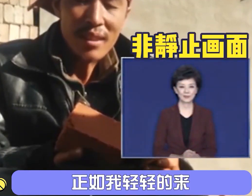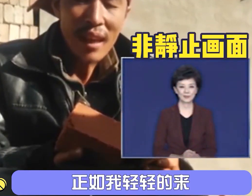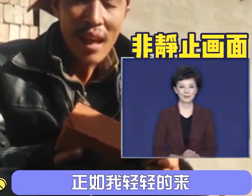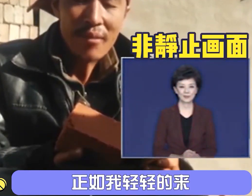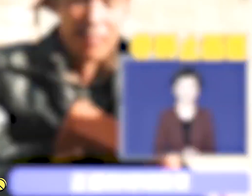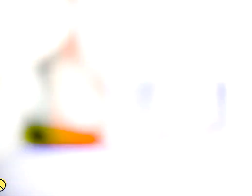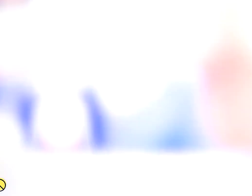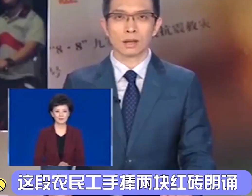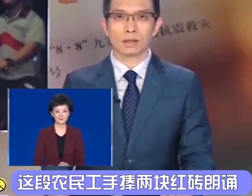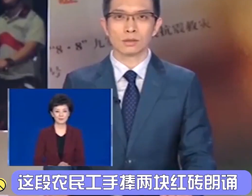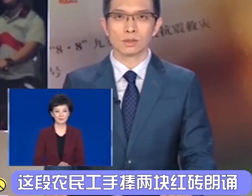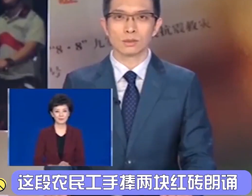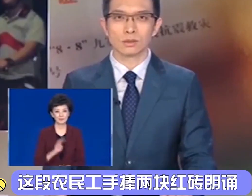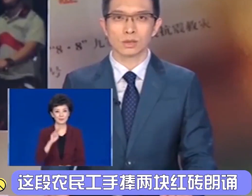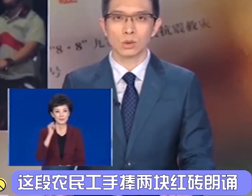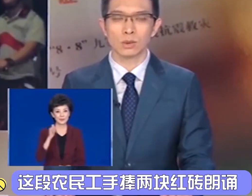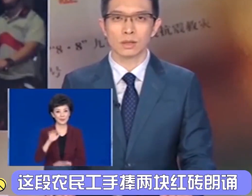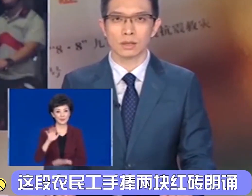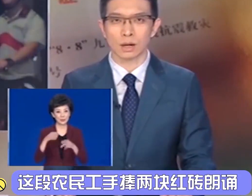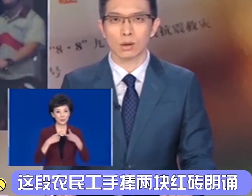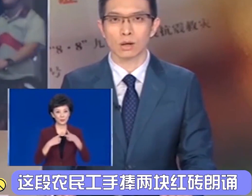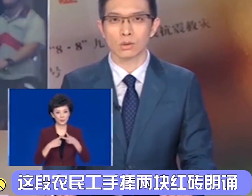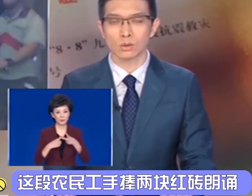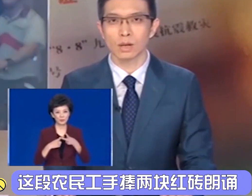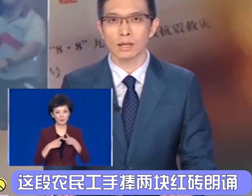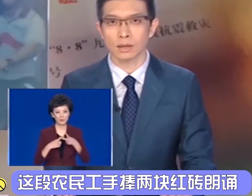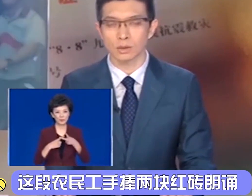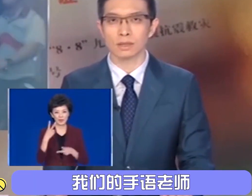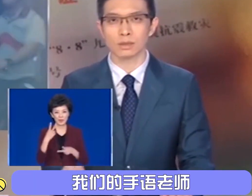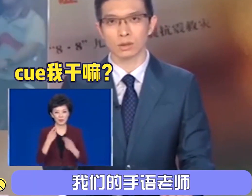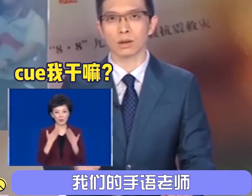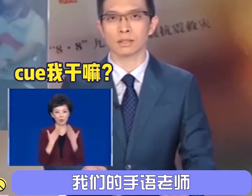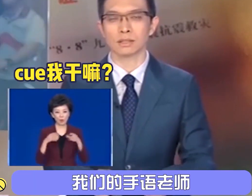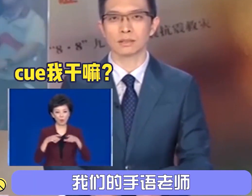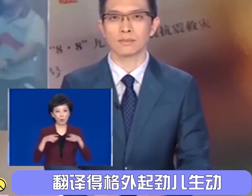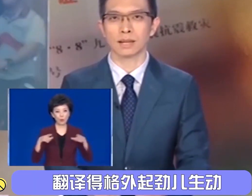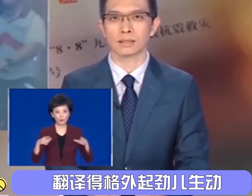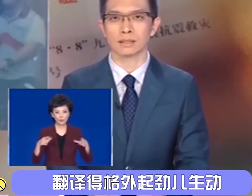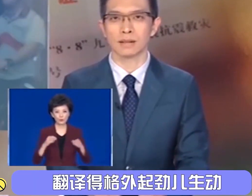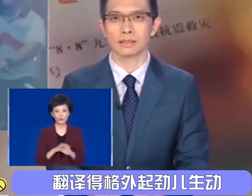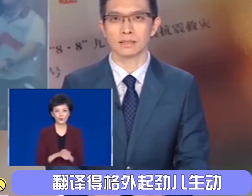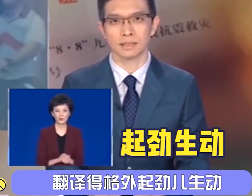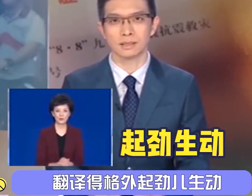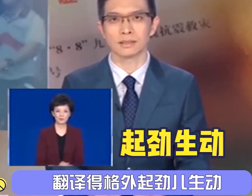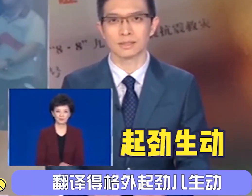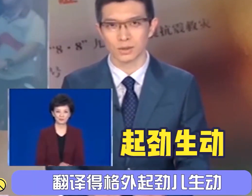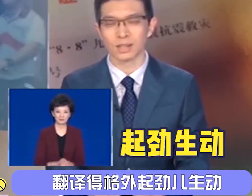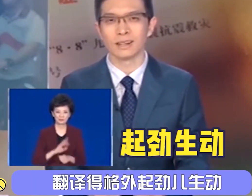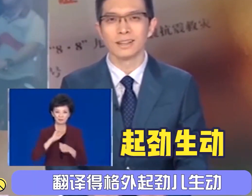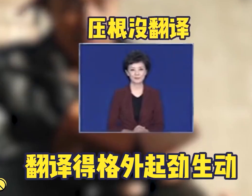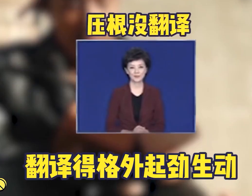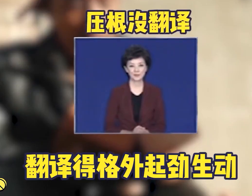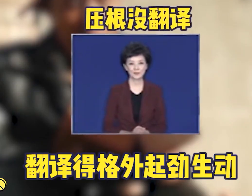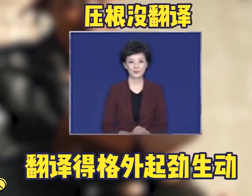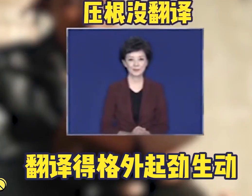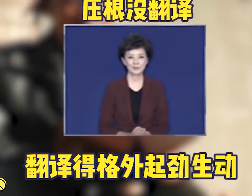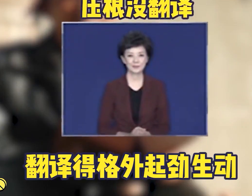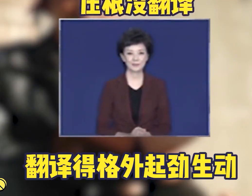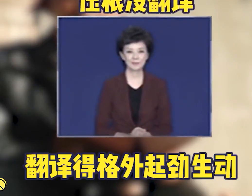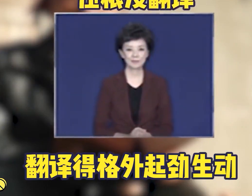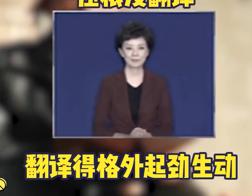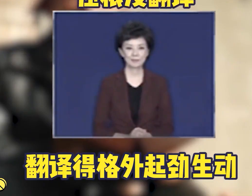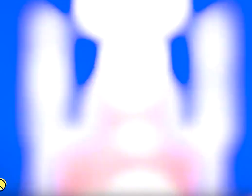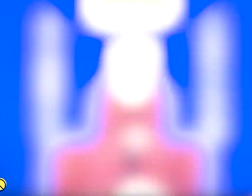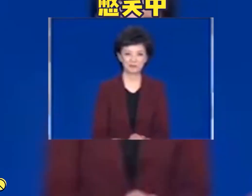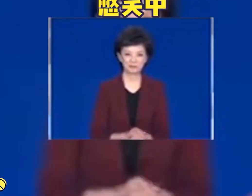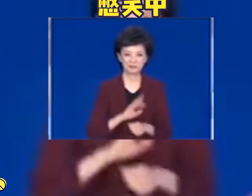轻轻的来这段农民宫手捧两块红砖朗色的手艺老师翻演着格外的起劲生动翻演着格外的